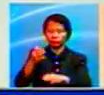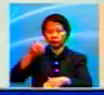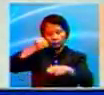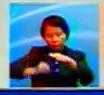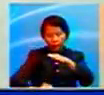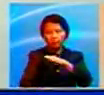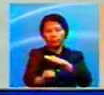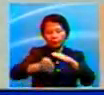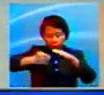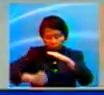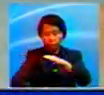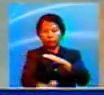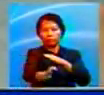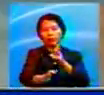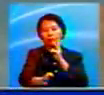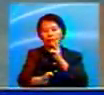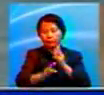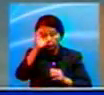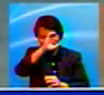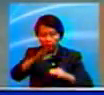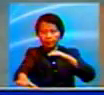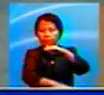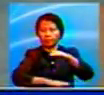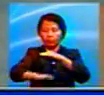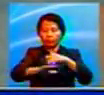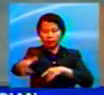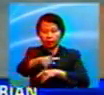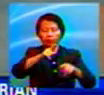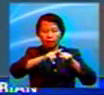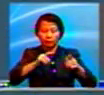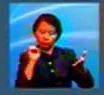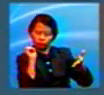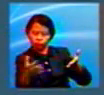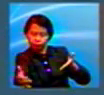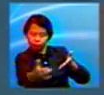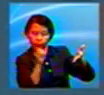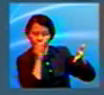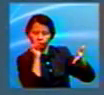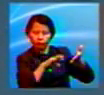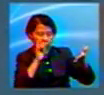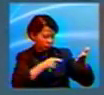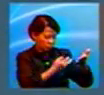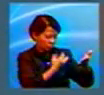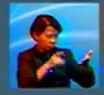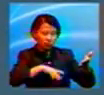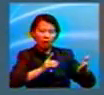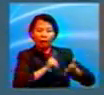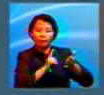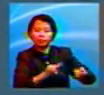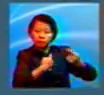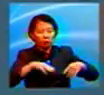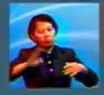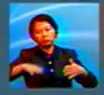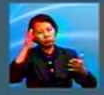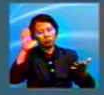daripada 130 km dari dasar laut. Tetapi analisis data yang dikumpul masih belum dapat memberikan apa-apa